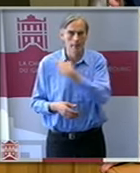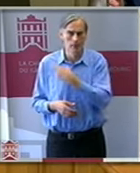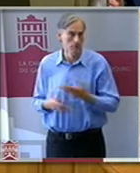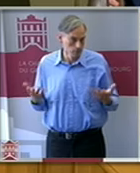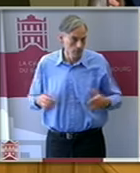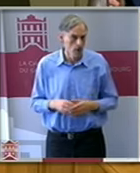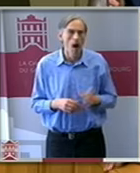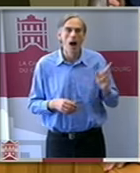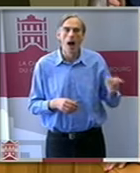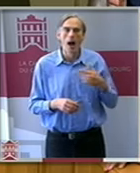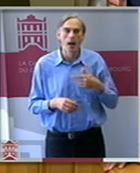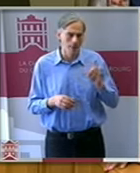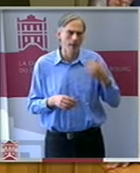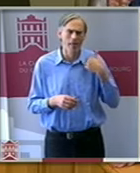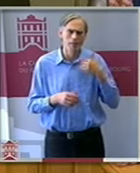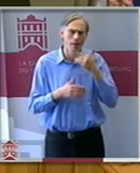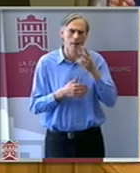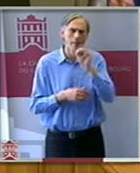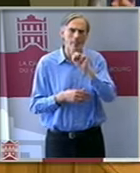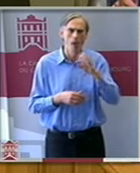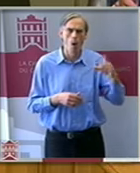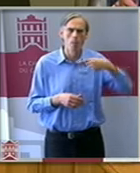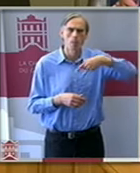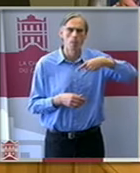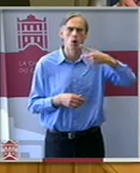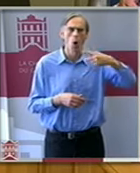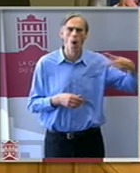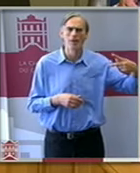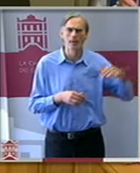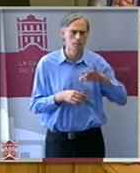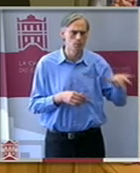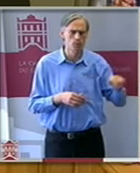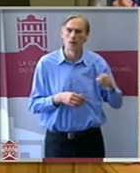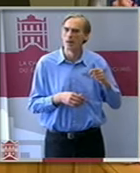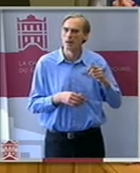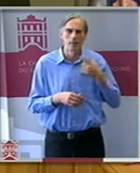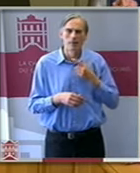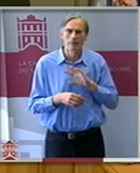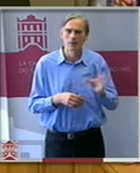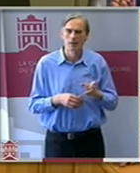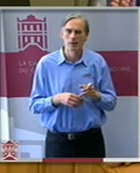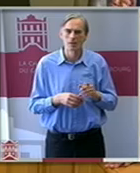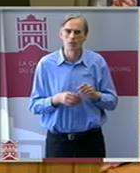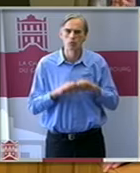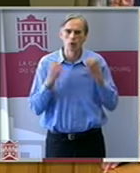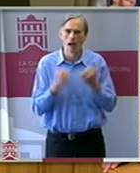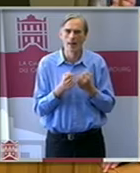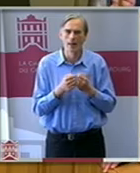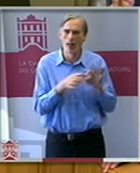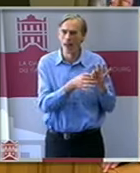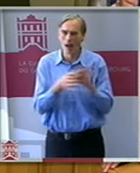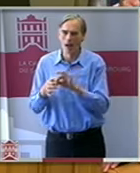den vielleicht nicht so staatlich dirigiert, als mit den Privatkonzernen führt. Weil heutzutage sind